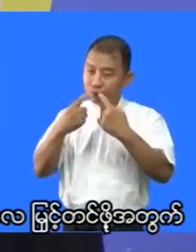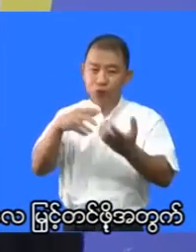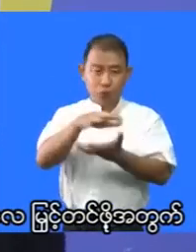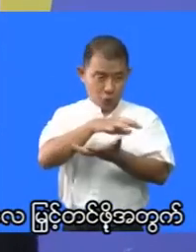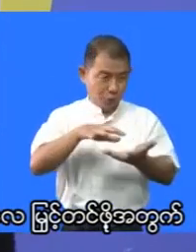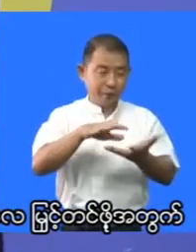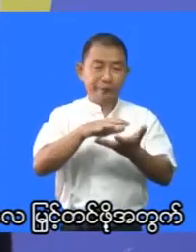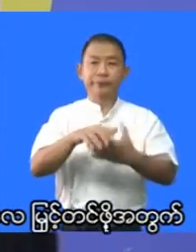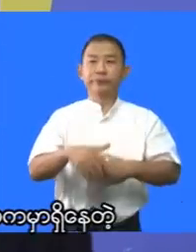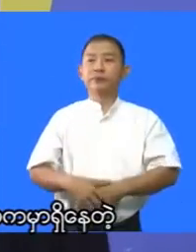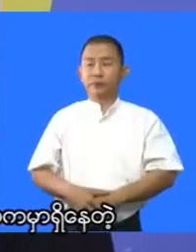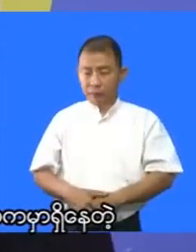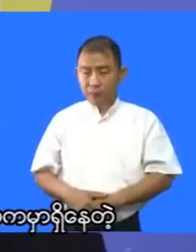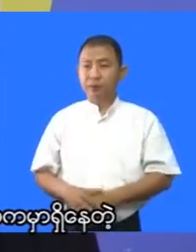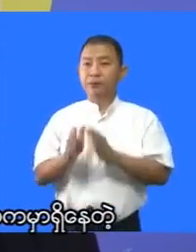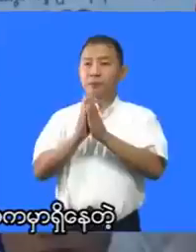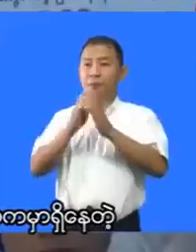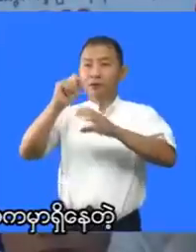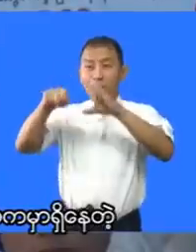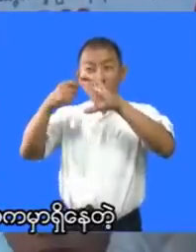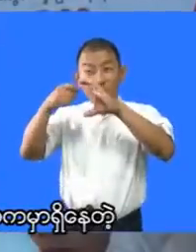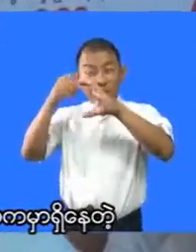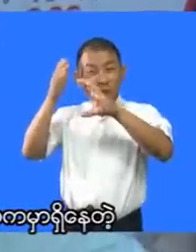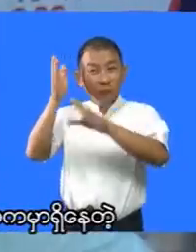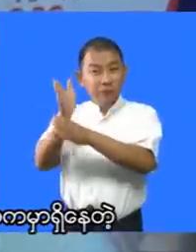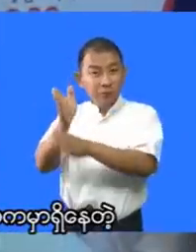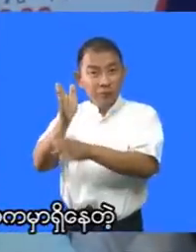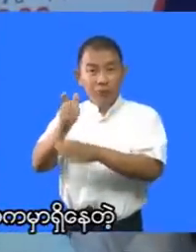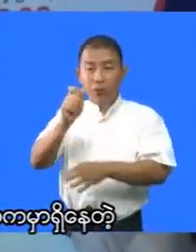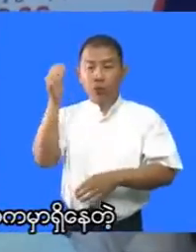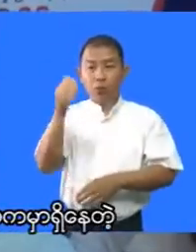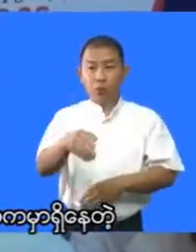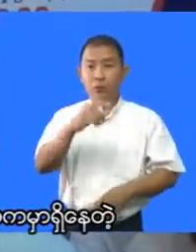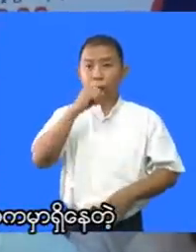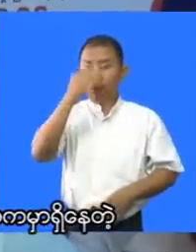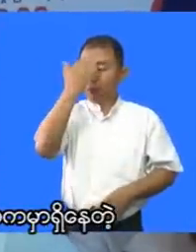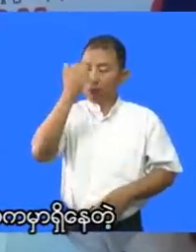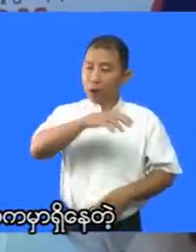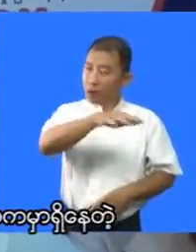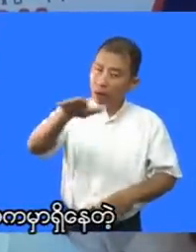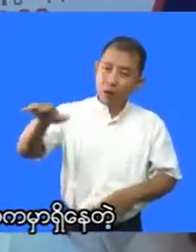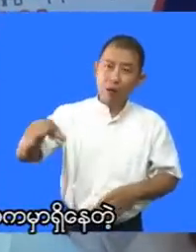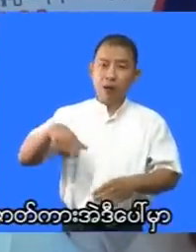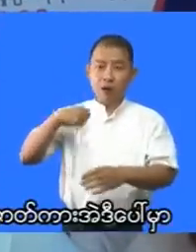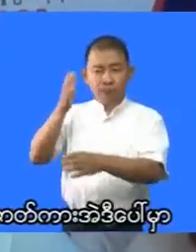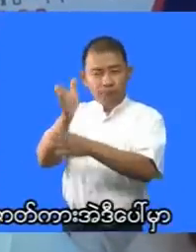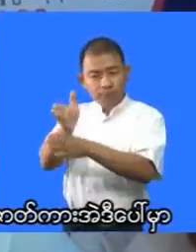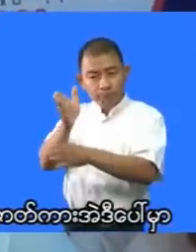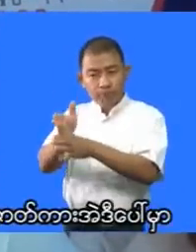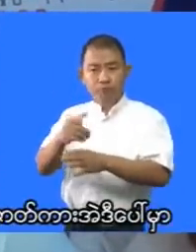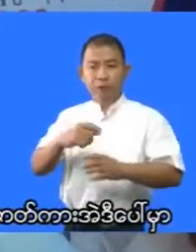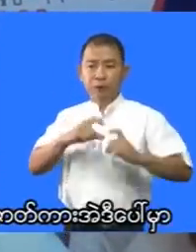ဖြေရှင်းကြအောင်ဆိုရင်လေမြင့်တင်ဖို့အတွက ်အရေးကြီးရဲ့ပြဿနာတစ်ခုကျွန်တော်မြင်တာကတော့ဒီလောကမှာရှိနေတဲ့အ